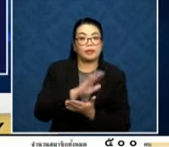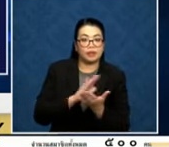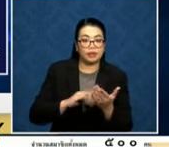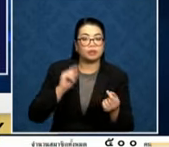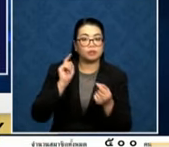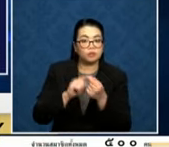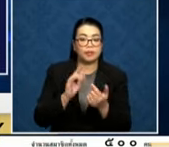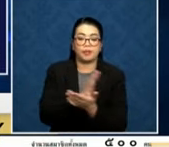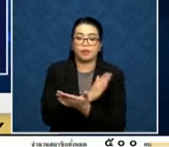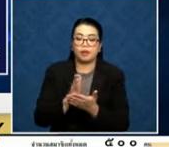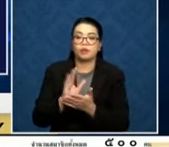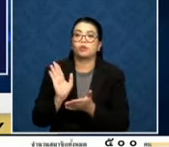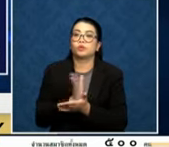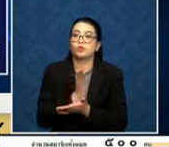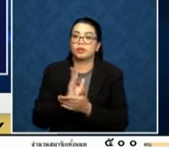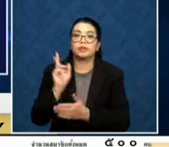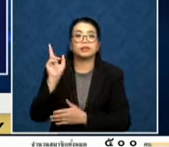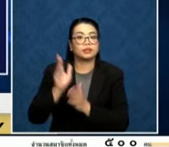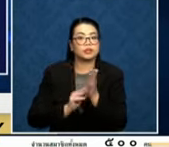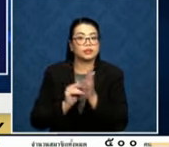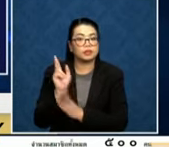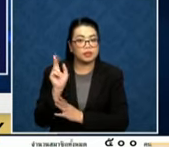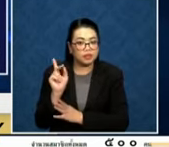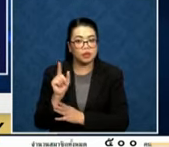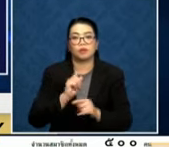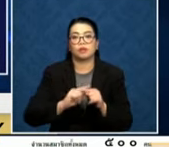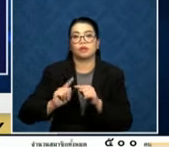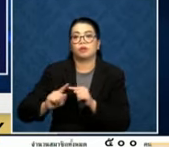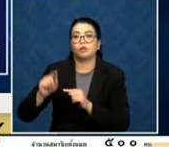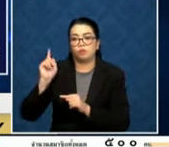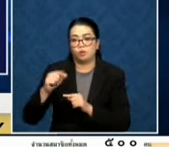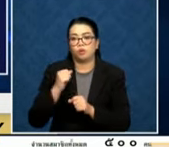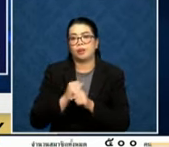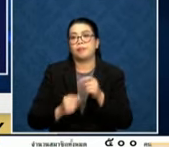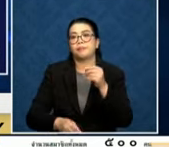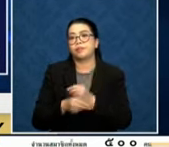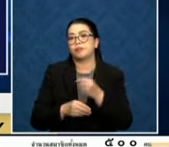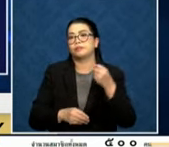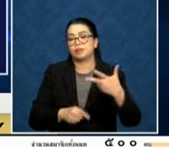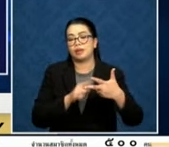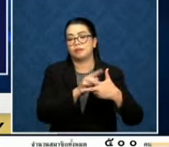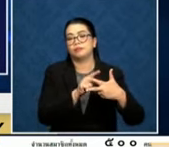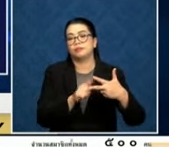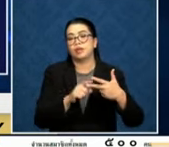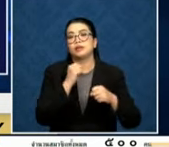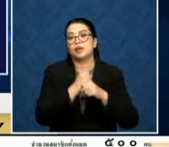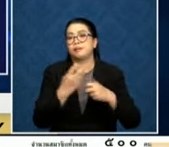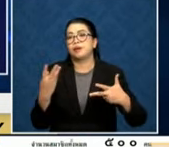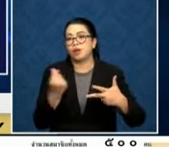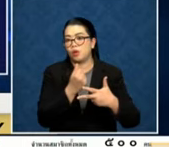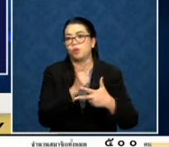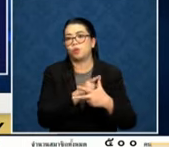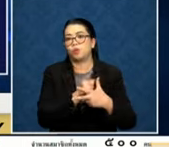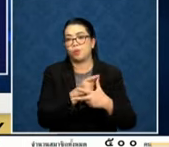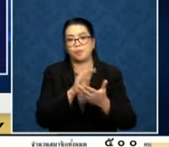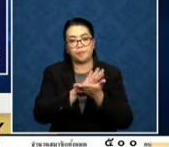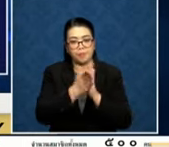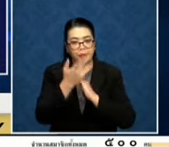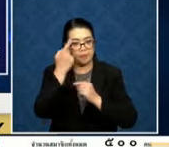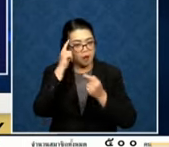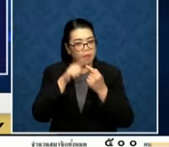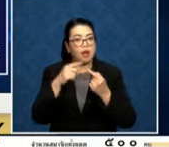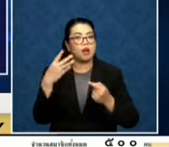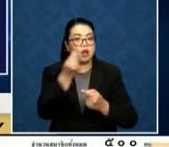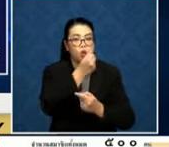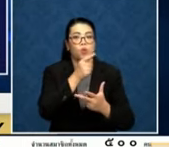มีส่วนแบ่งในธุรกิจสีเขียวครับสร้างโให้กับประเทศได้ควรทำเพิ่ม 3อย่างให้เร็วที่สุดฮะอย่างแรกครับปรับเป้าหมายให้เร็วขึ้น